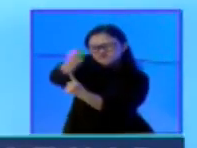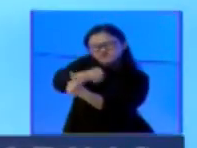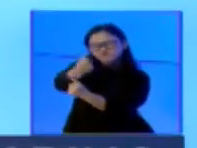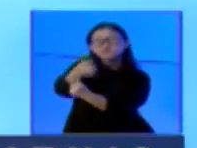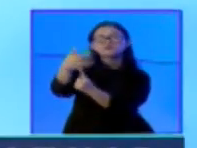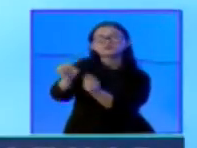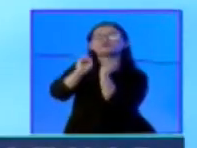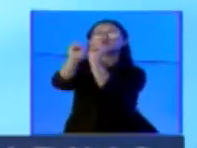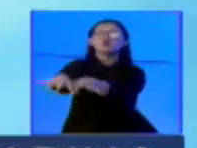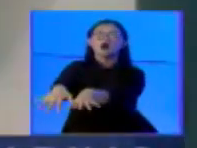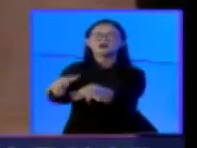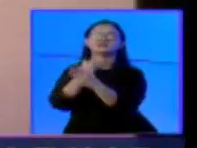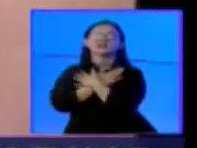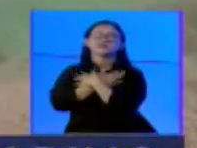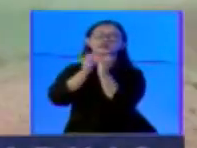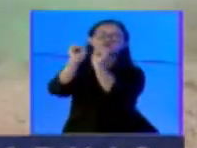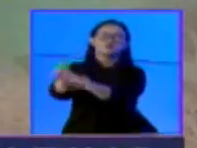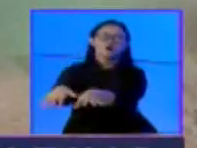jejak.